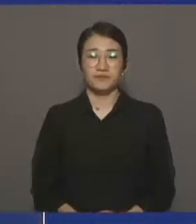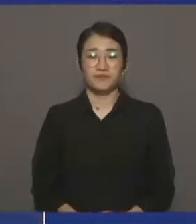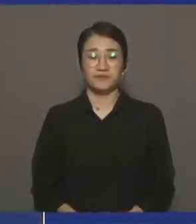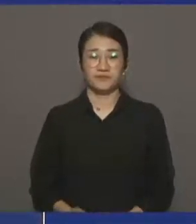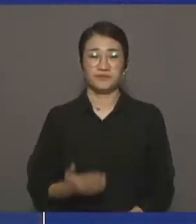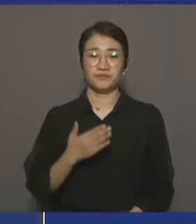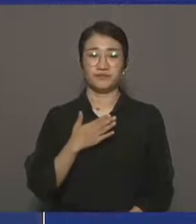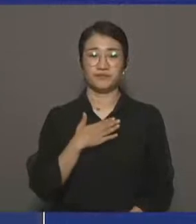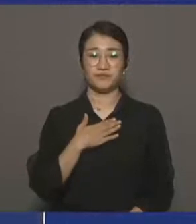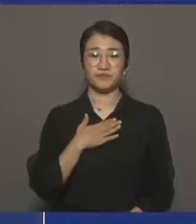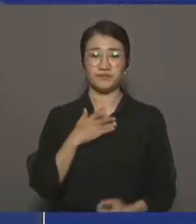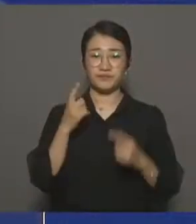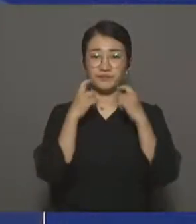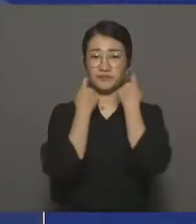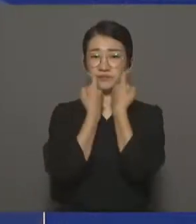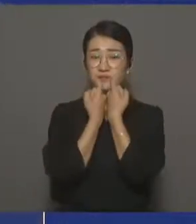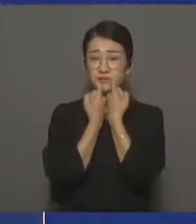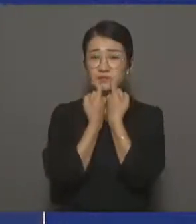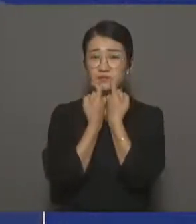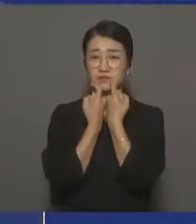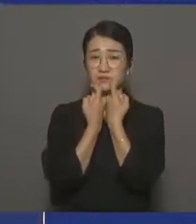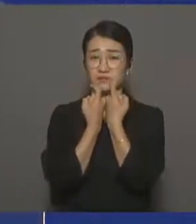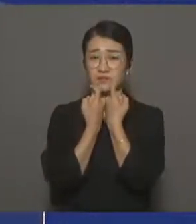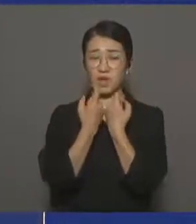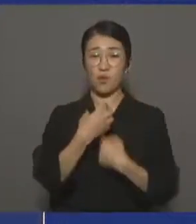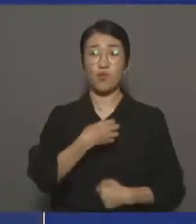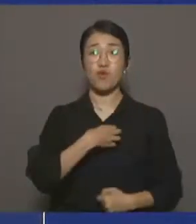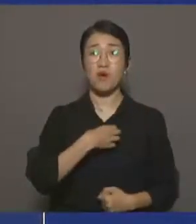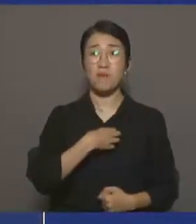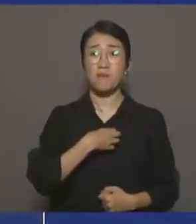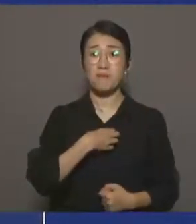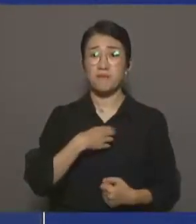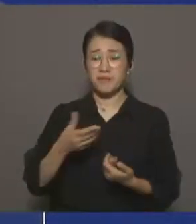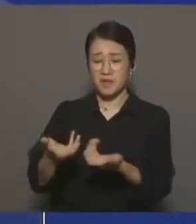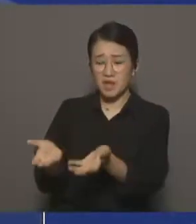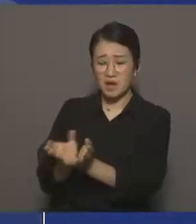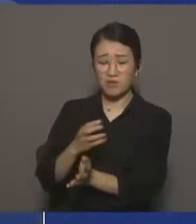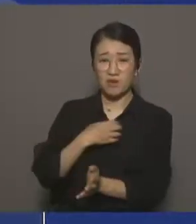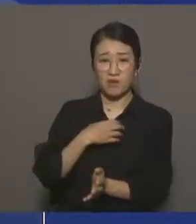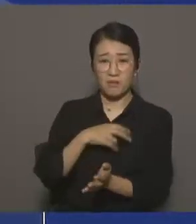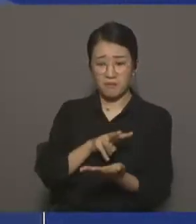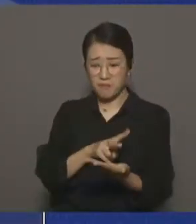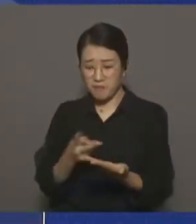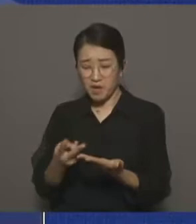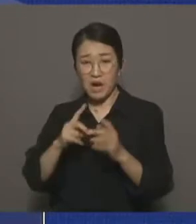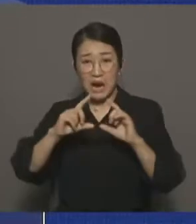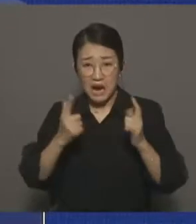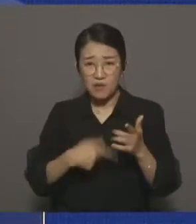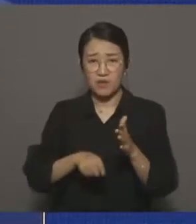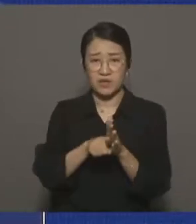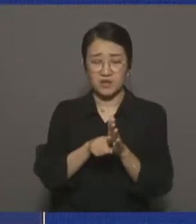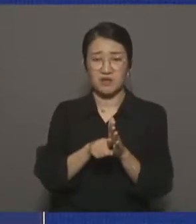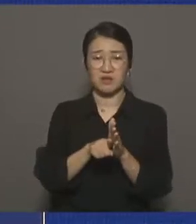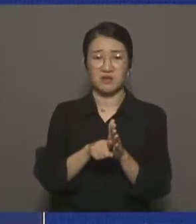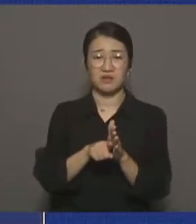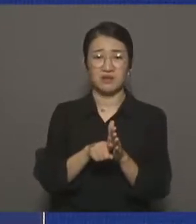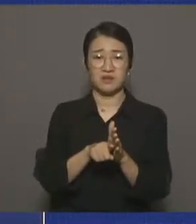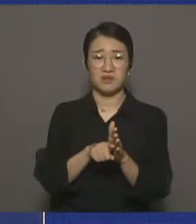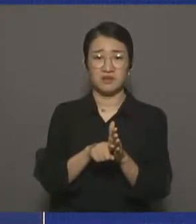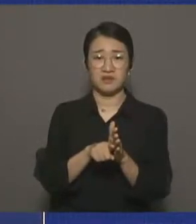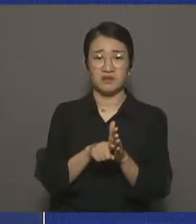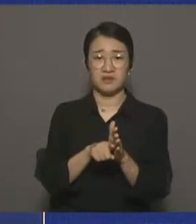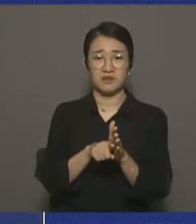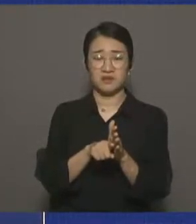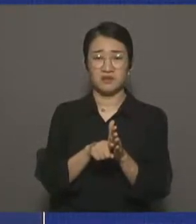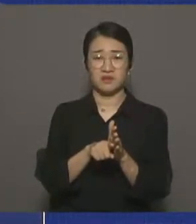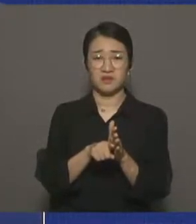저는 개인의 위험이 당의 위험으로 전이되는 것을 막기 위한 우리 당의 최소한의 안전장치,